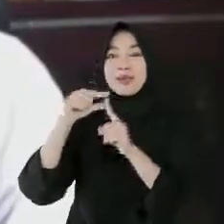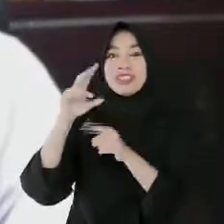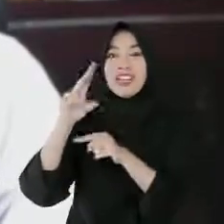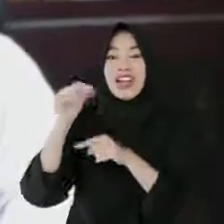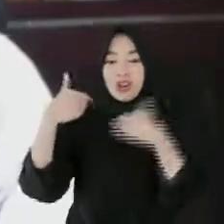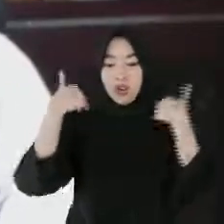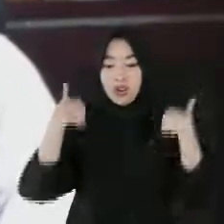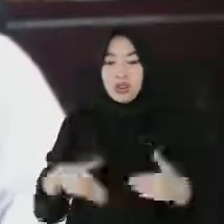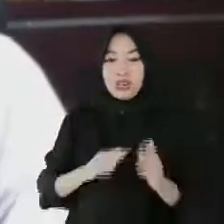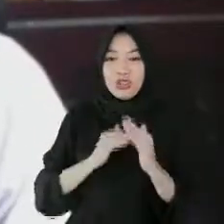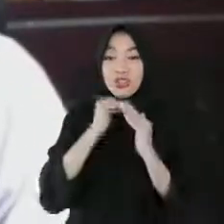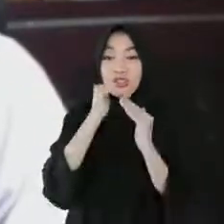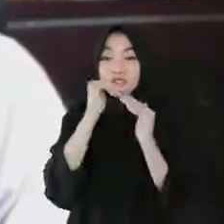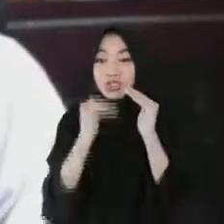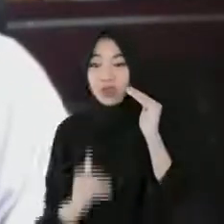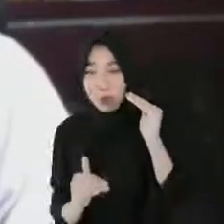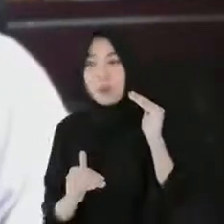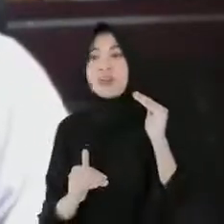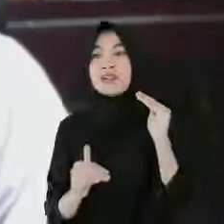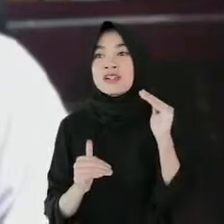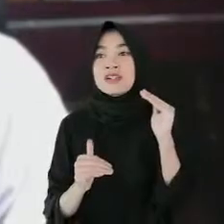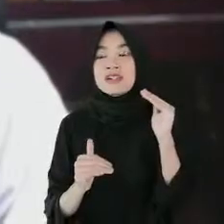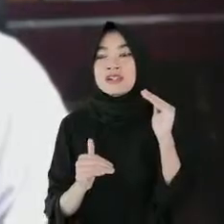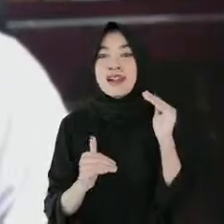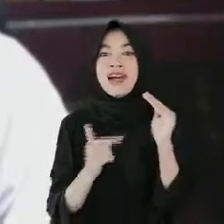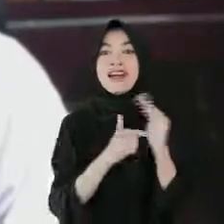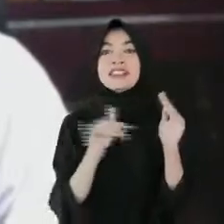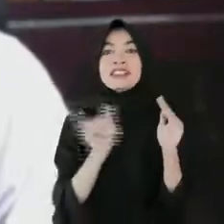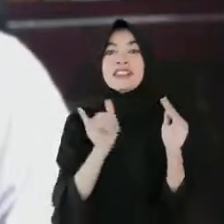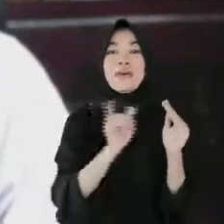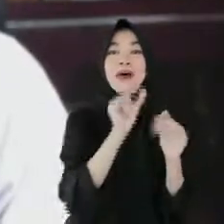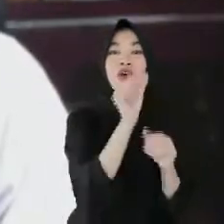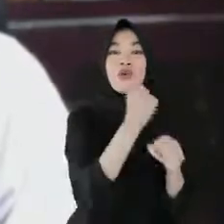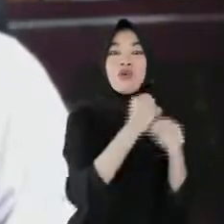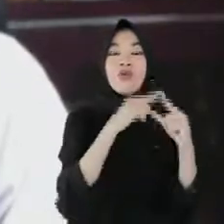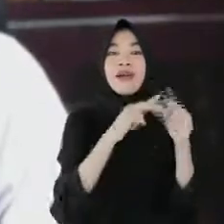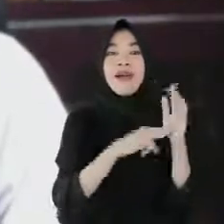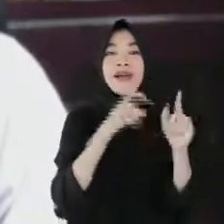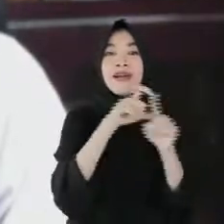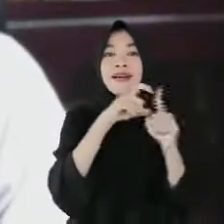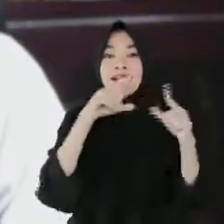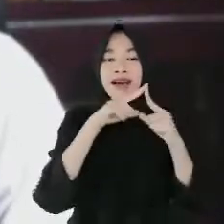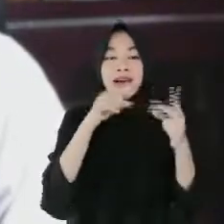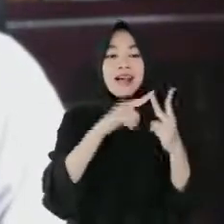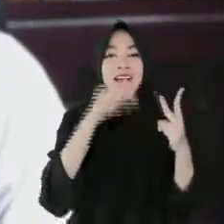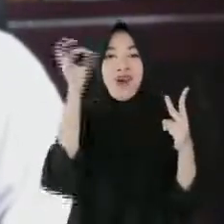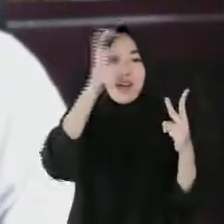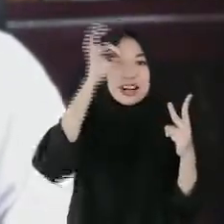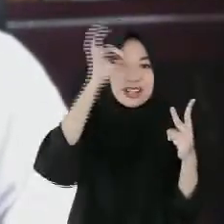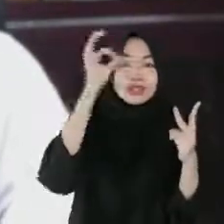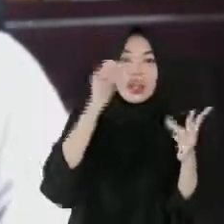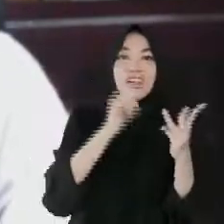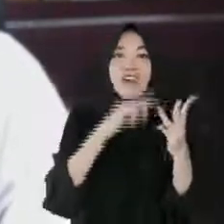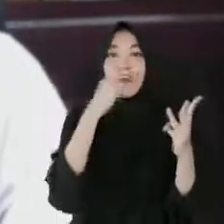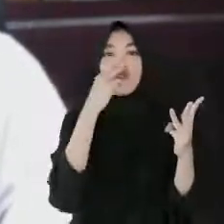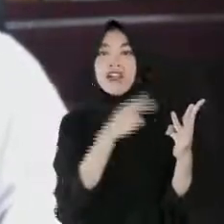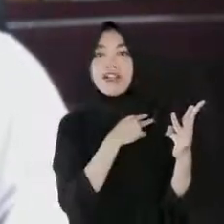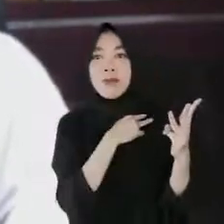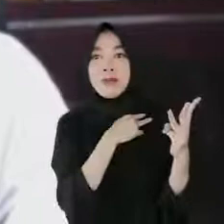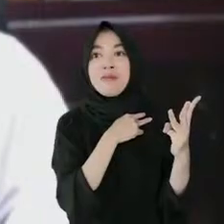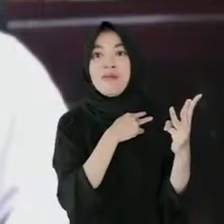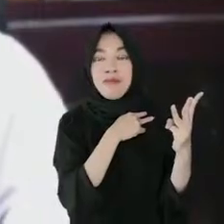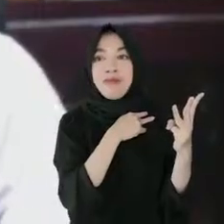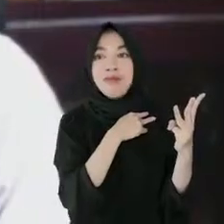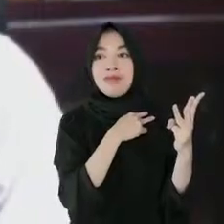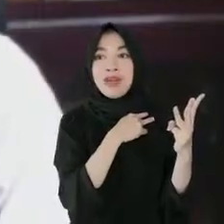anoa pabriknya naik kita itu satu level dengan uganda uganda Afganistan dan sebagainya Vietnam yang tadinya di bawah